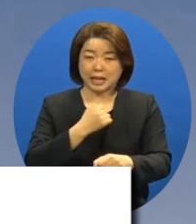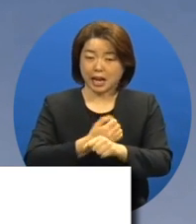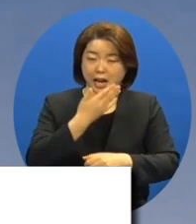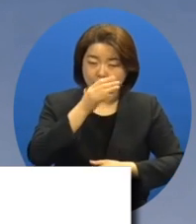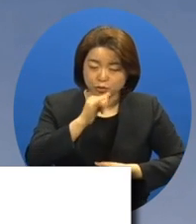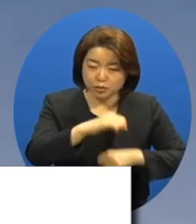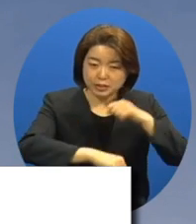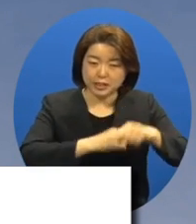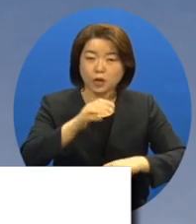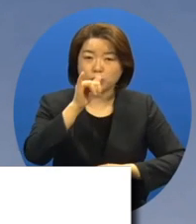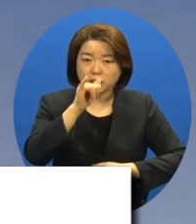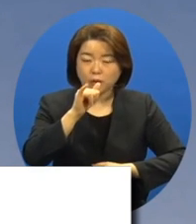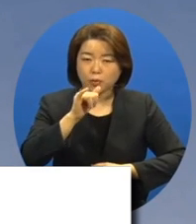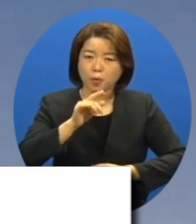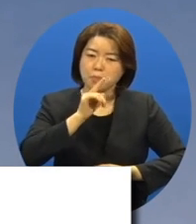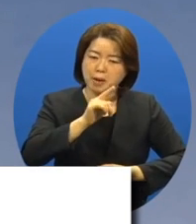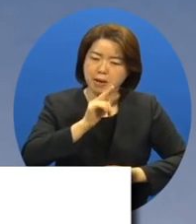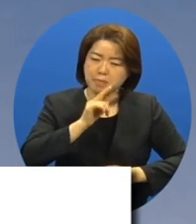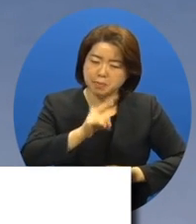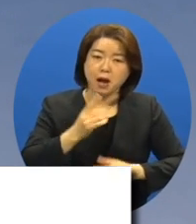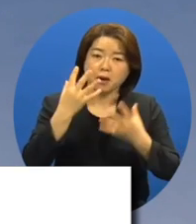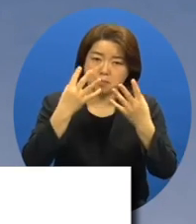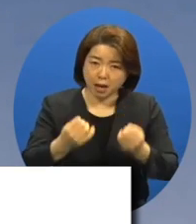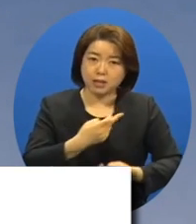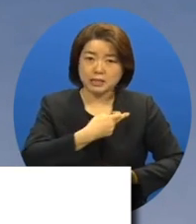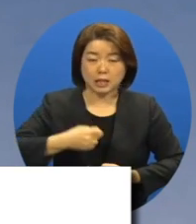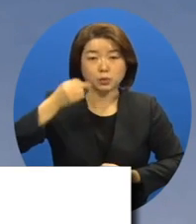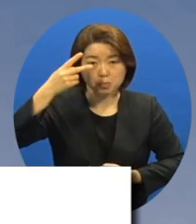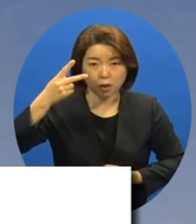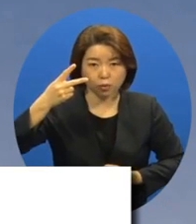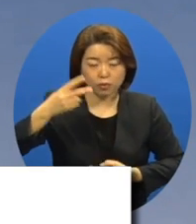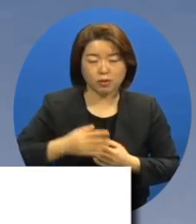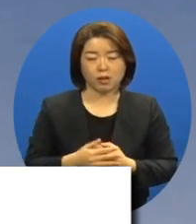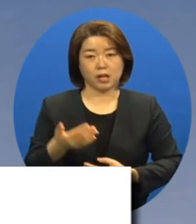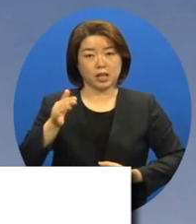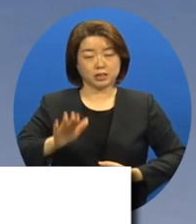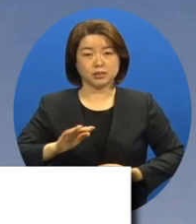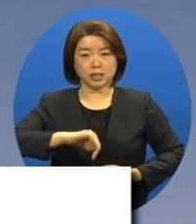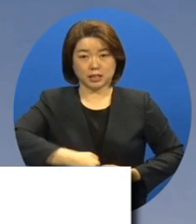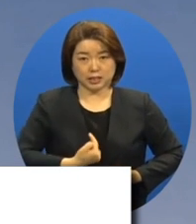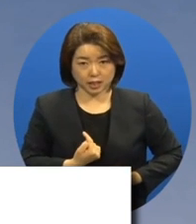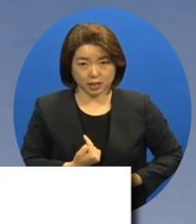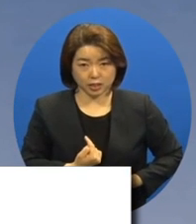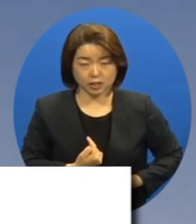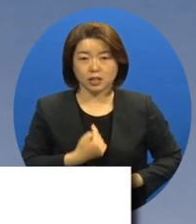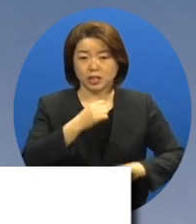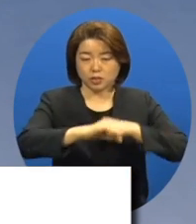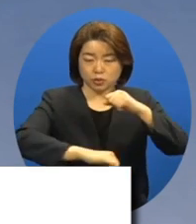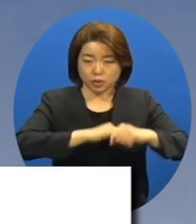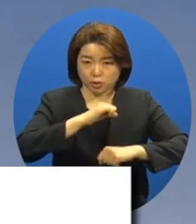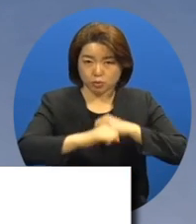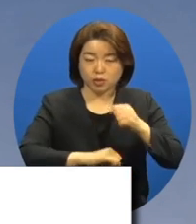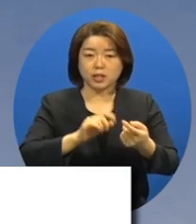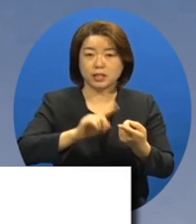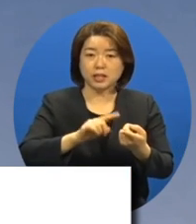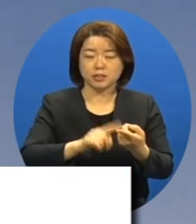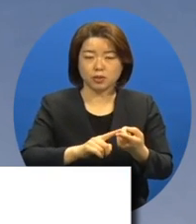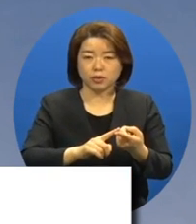자유가 있다고 주장했던 사도 바울이 자기의 자유를 스스로